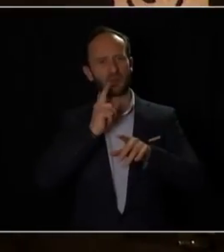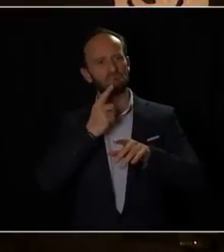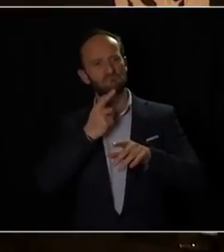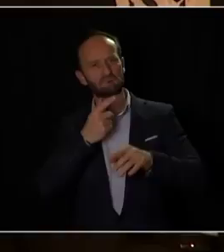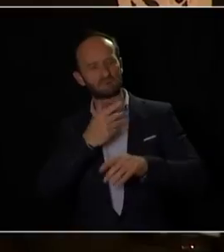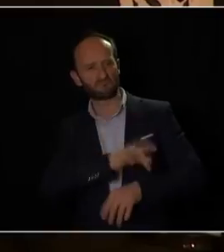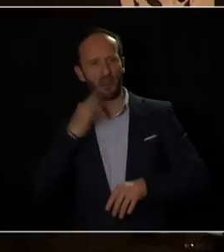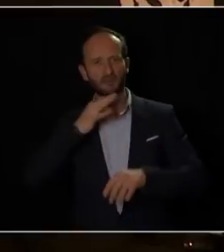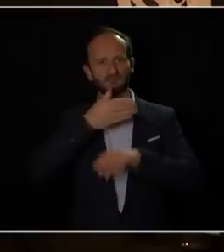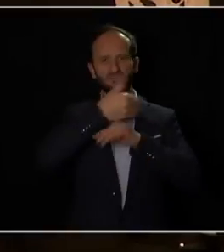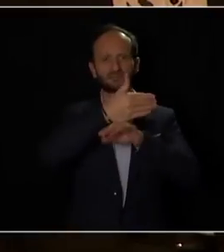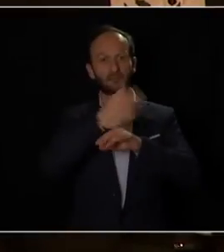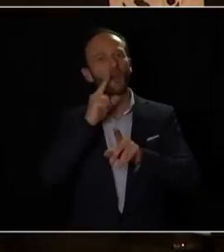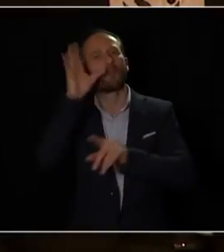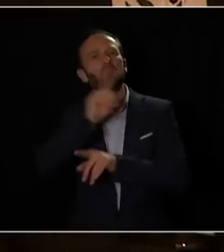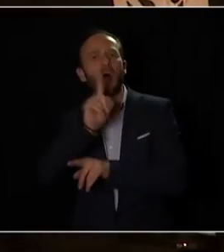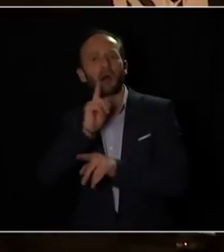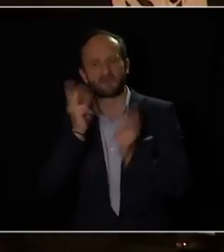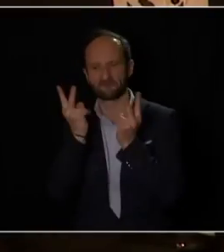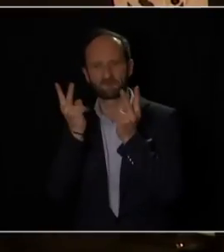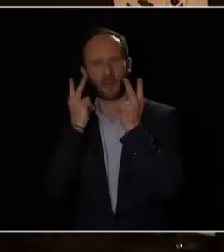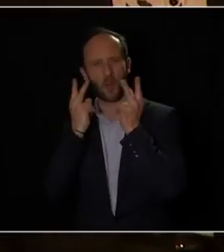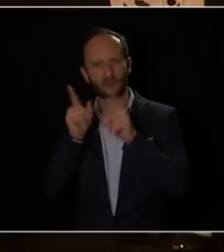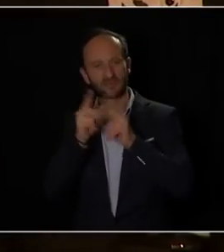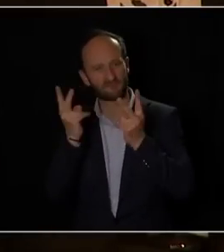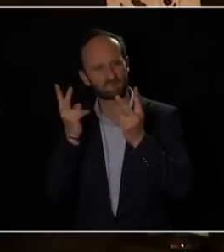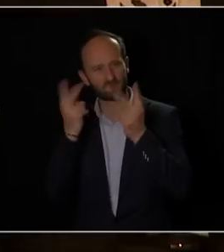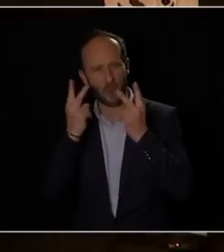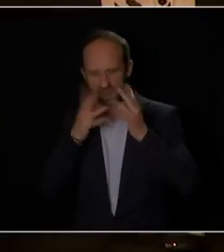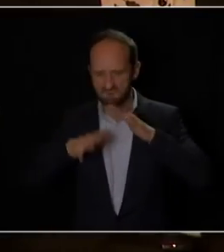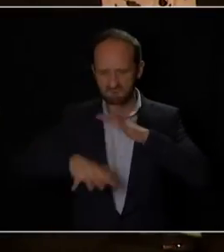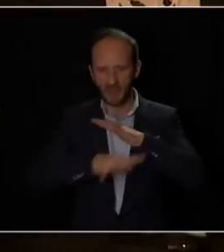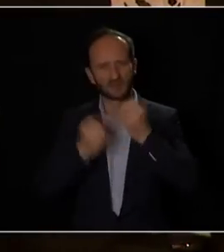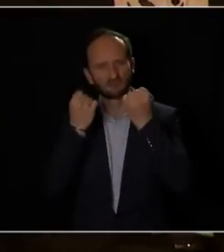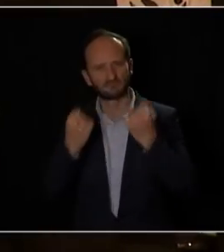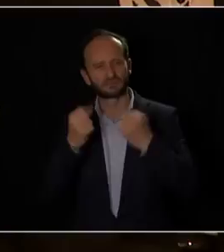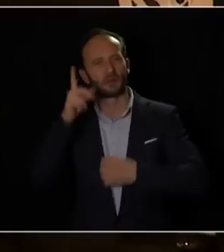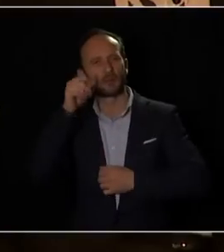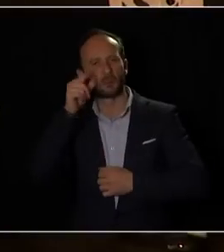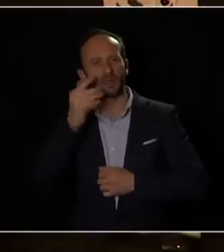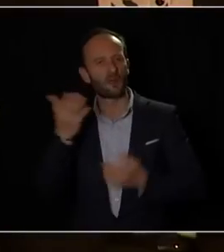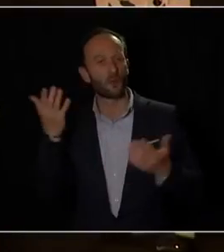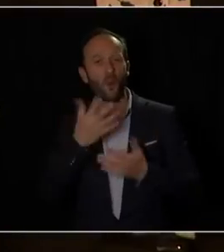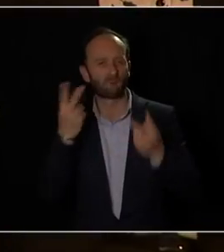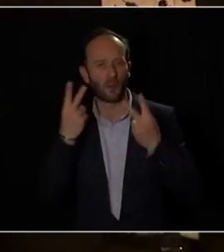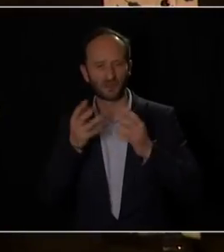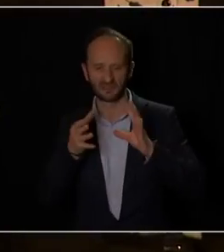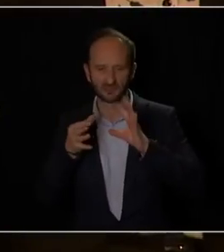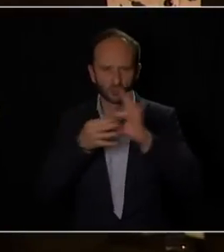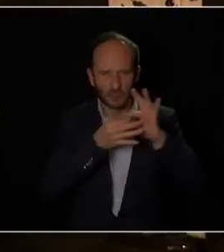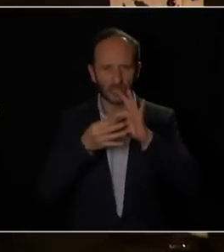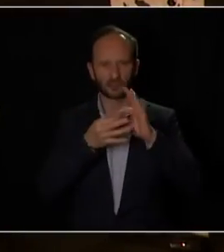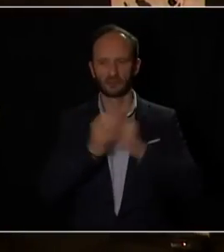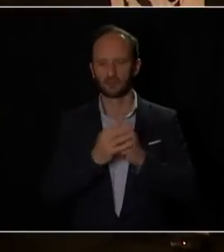jamais oublier les valeurs qui fondent les principes de notre République, à savoir la solidarité, le vivre ensemble,